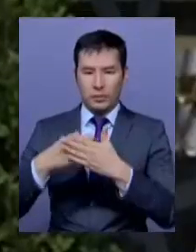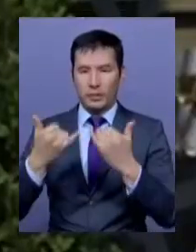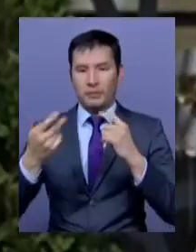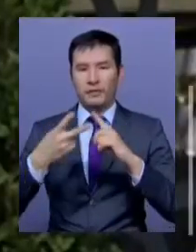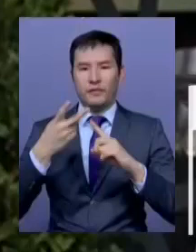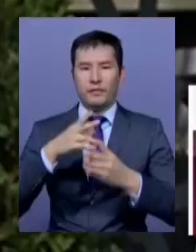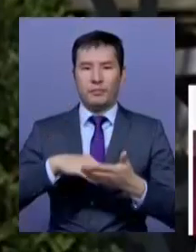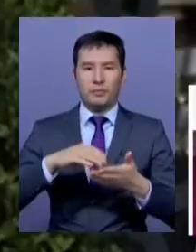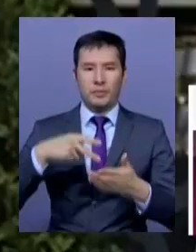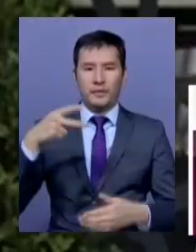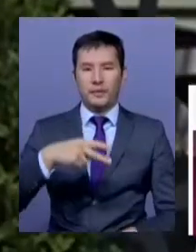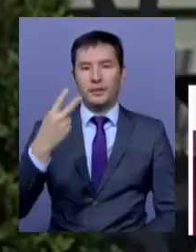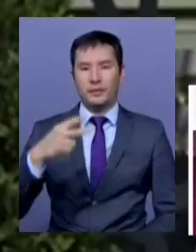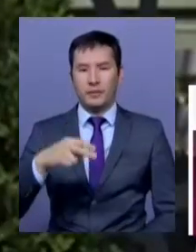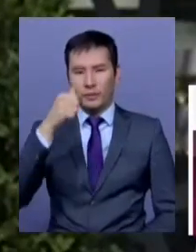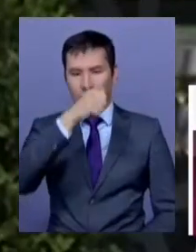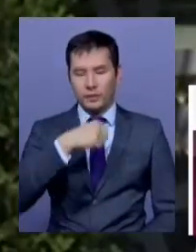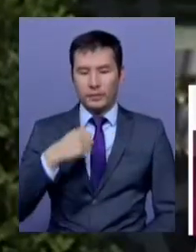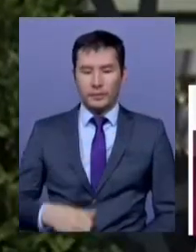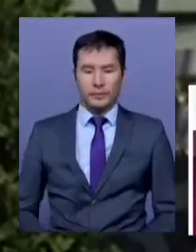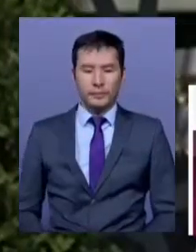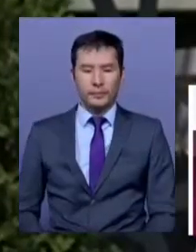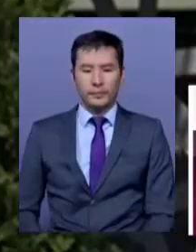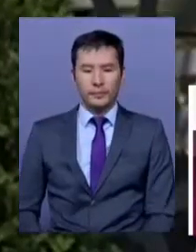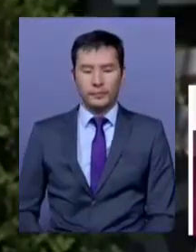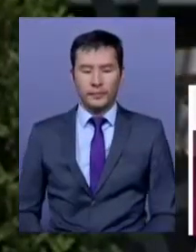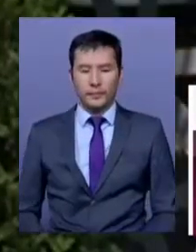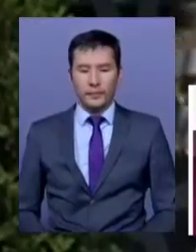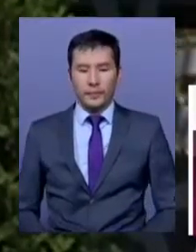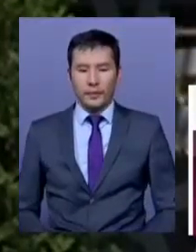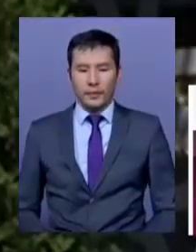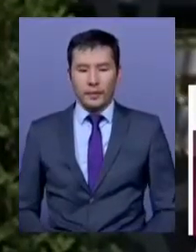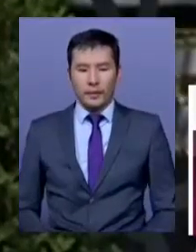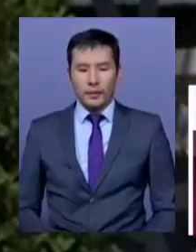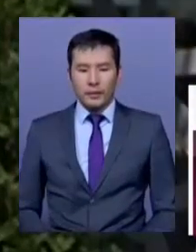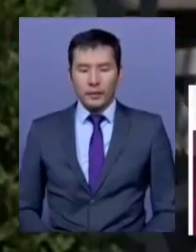қиналып, қаза болғанда жағдай болды. Қазір